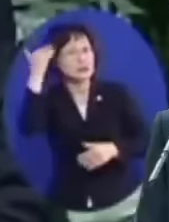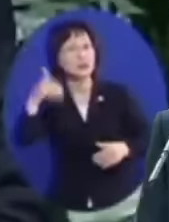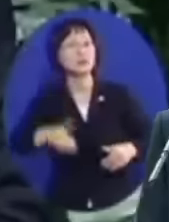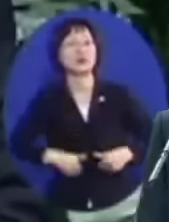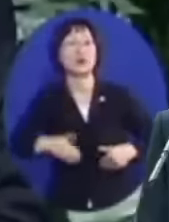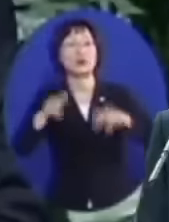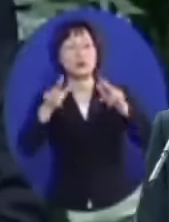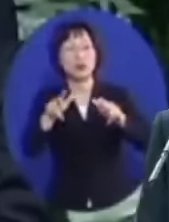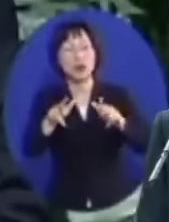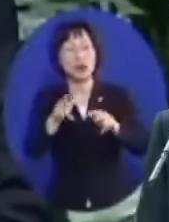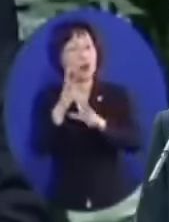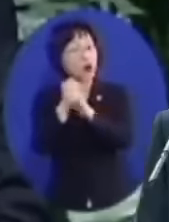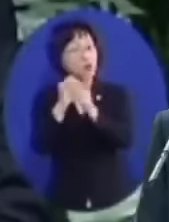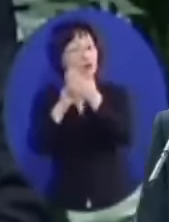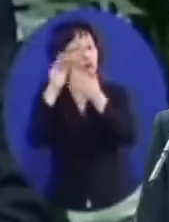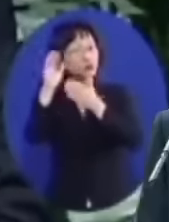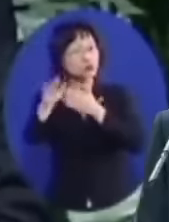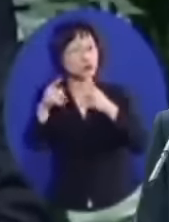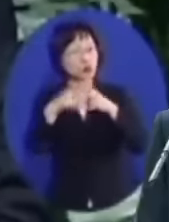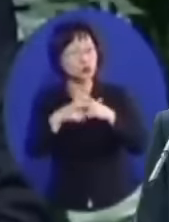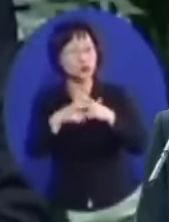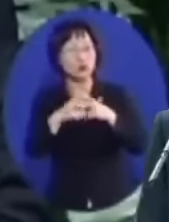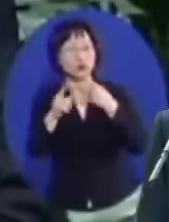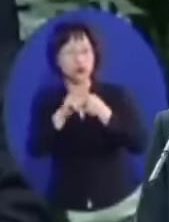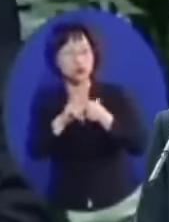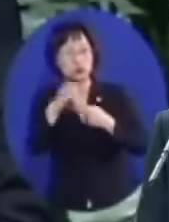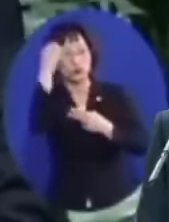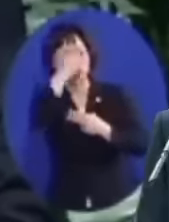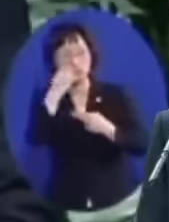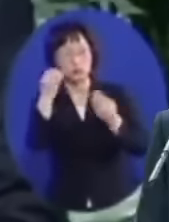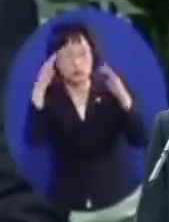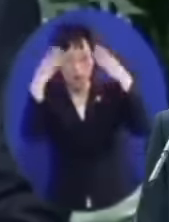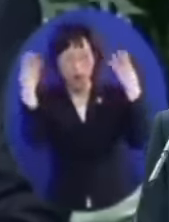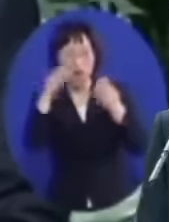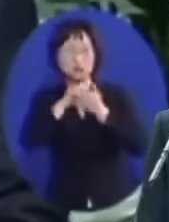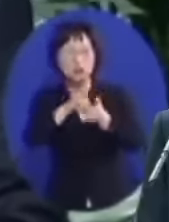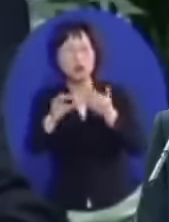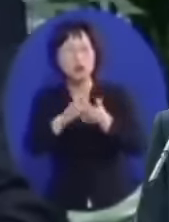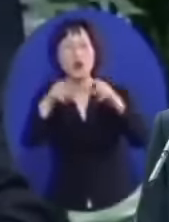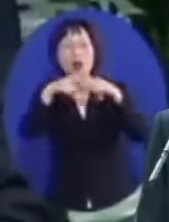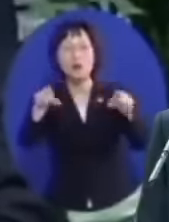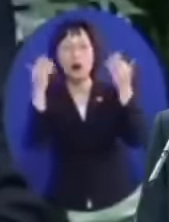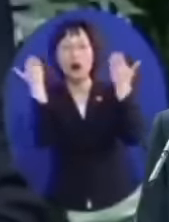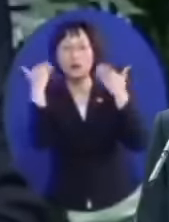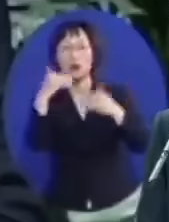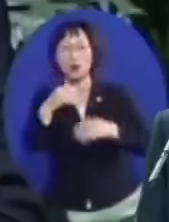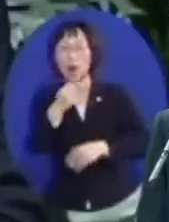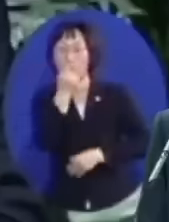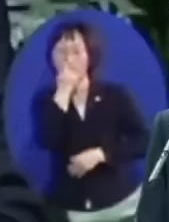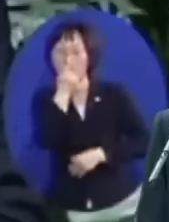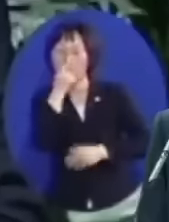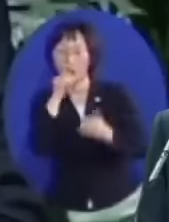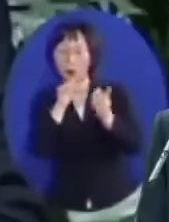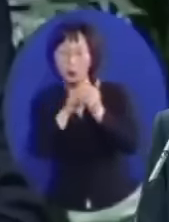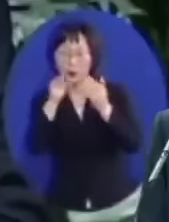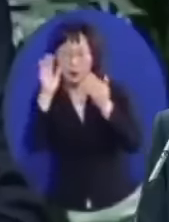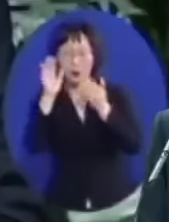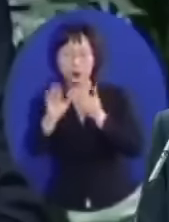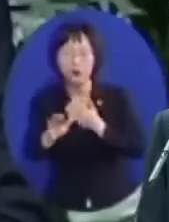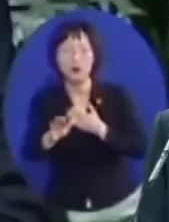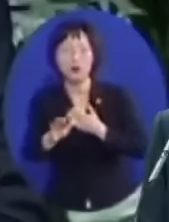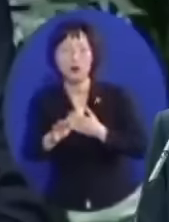이제 얼마 있으면 초등학교, 중등학교, 고등학교, 대학교에 들어가면 일반 학교 교육을 통하여 수없이